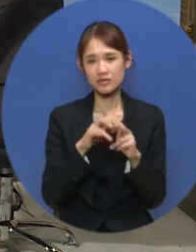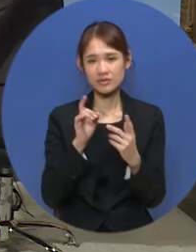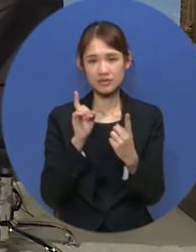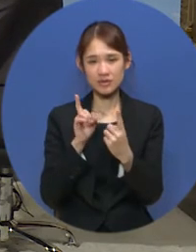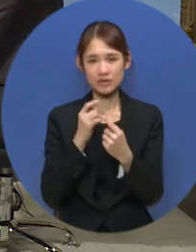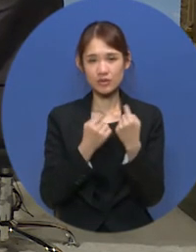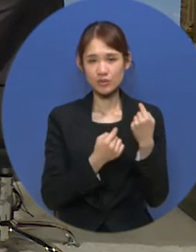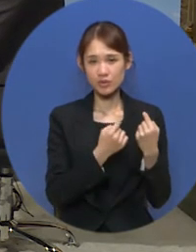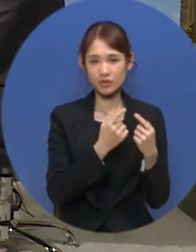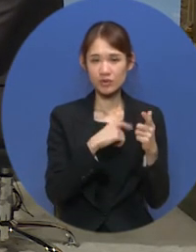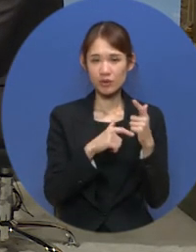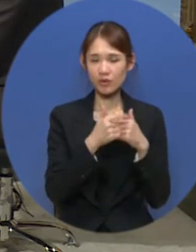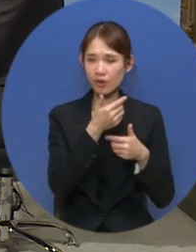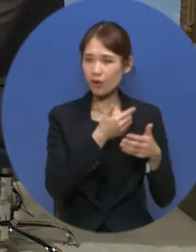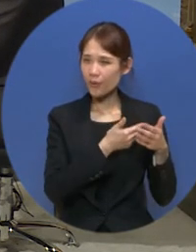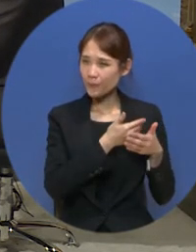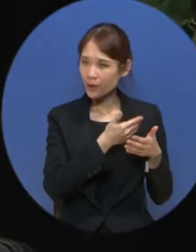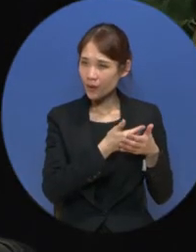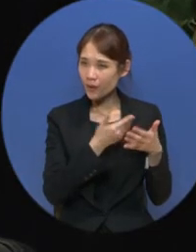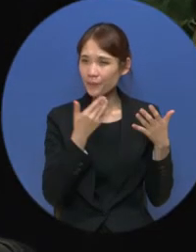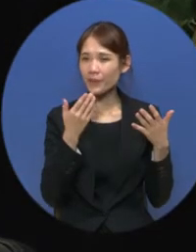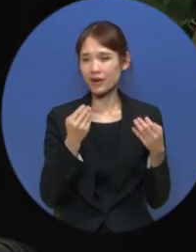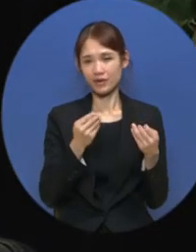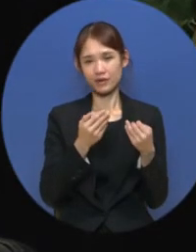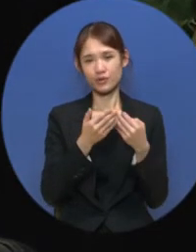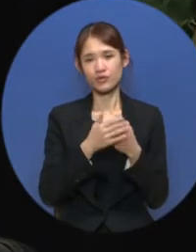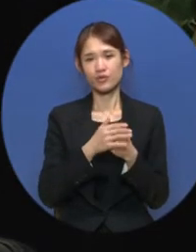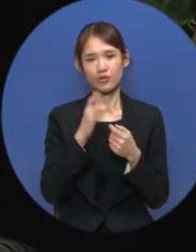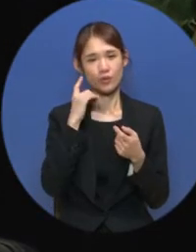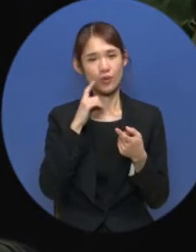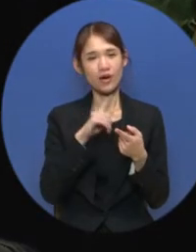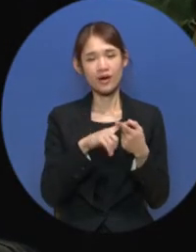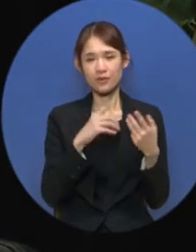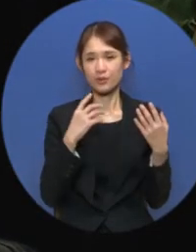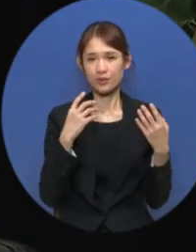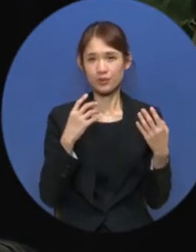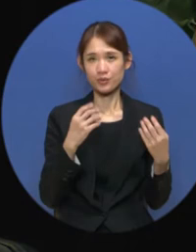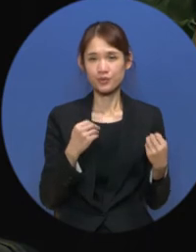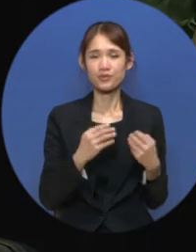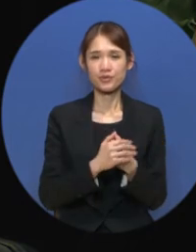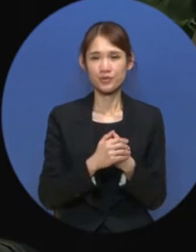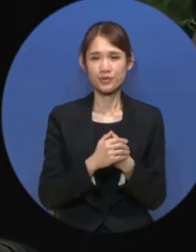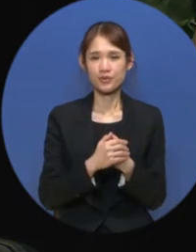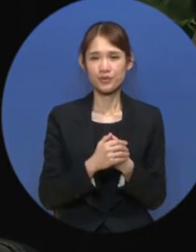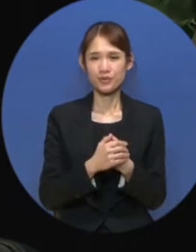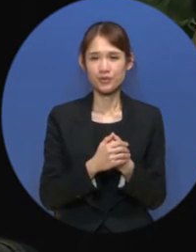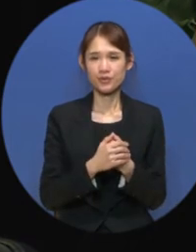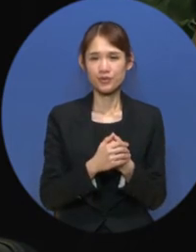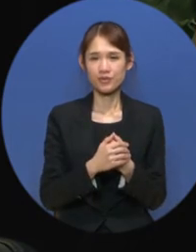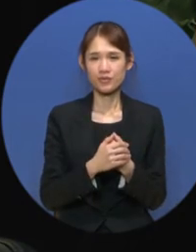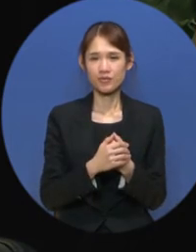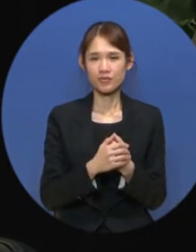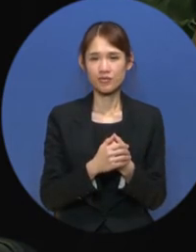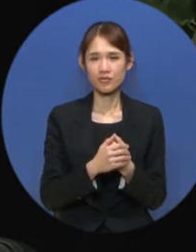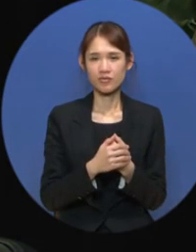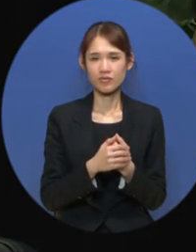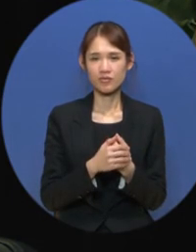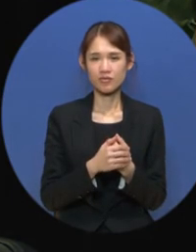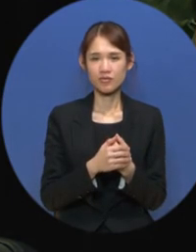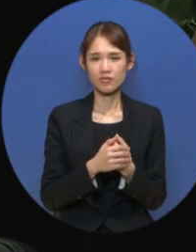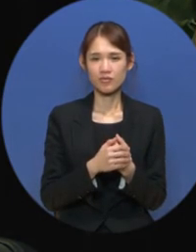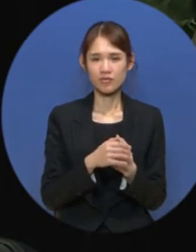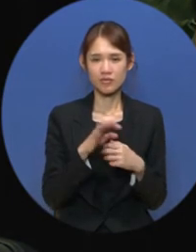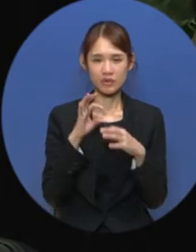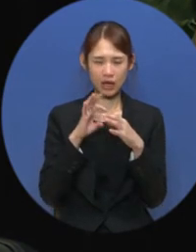비장애인들 대상으로 하는 것보다 훨씬 많은 네. 피드백을 주세요. 네, 그리고 이런 관심도 많이 보여주시고 네. 네, 이거